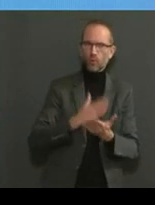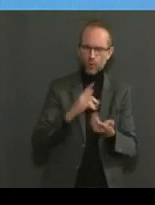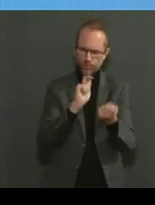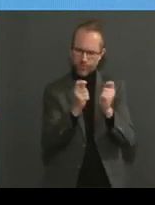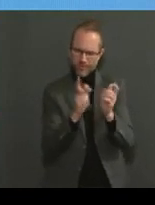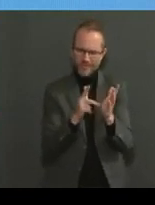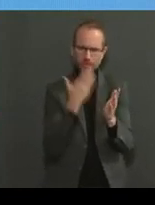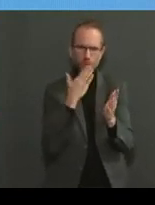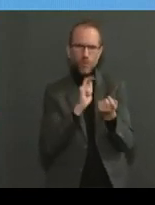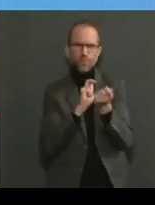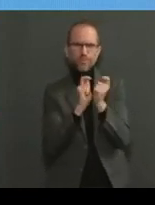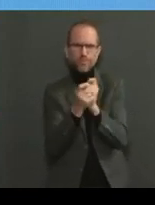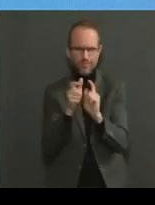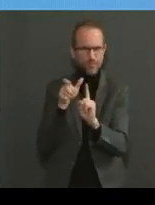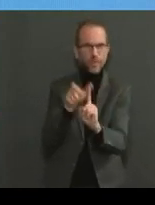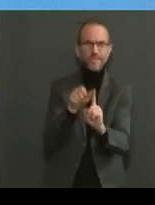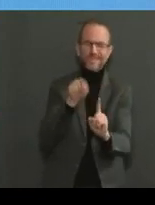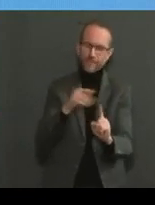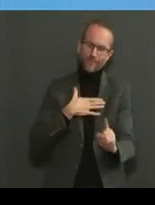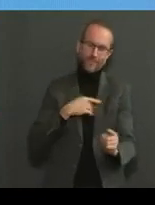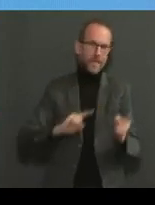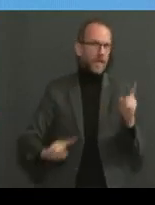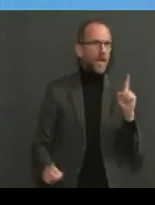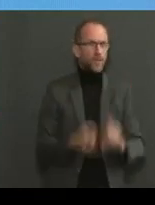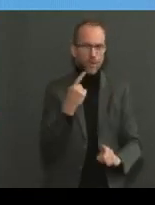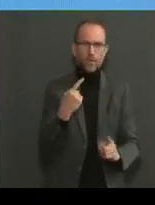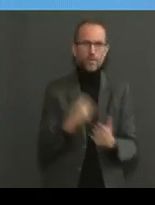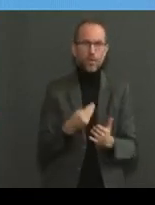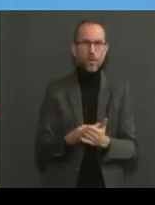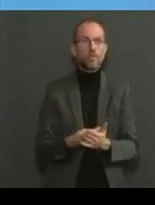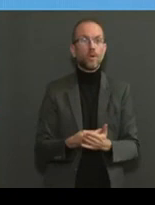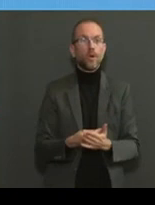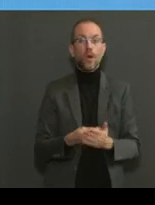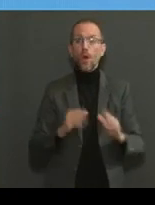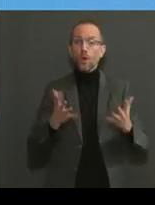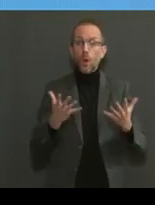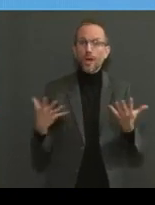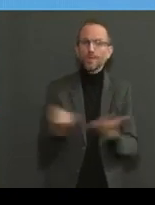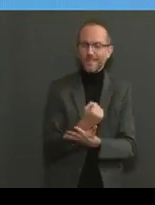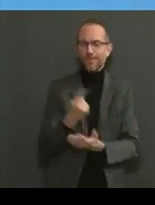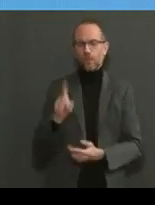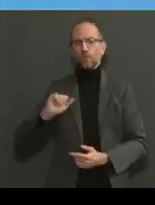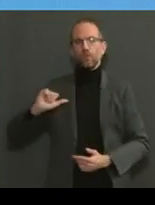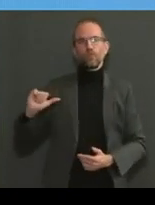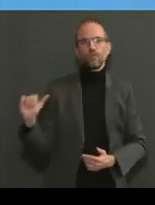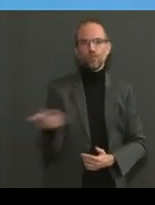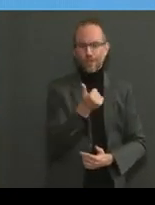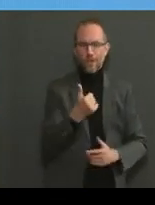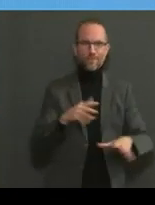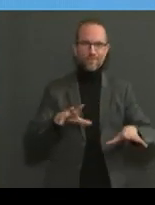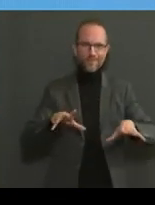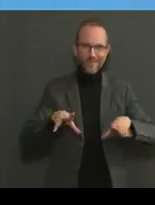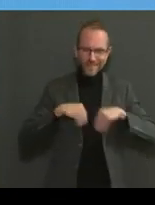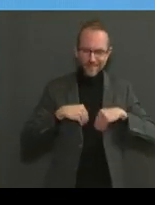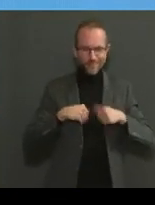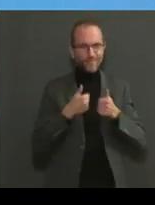un instrument très important, mais ce n'est qu'avec votre coopération qu'il pourra atteindre son objectif. Il